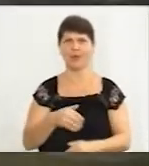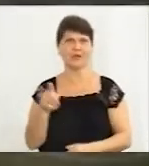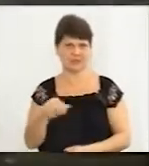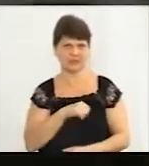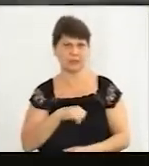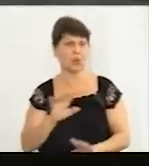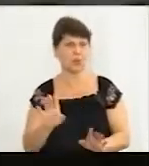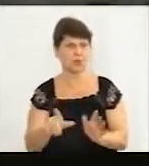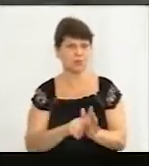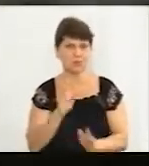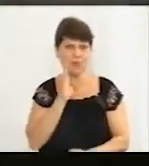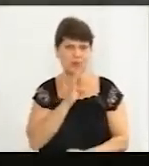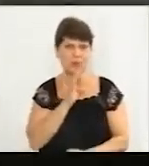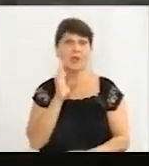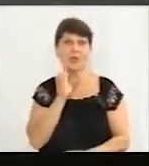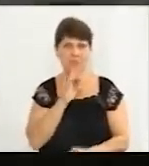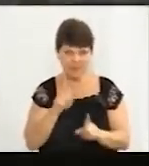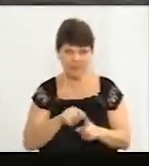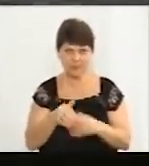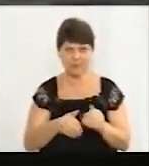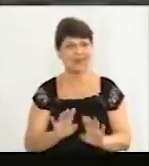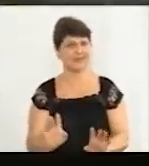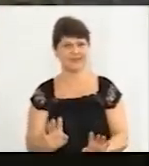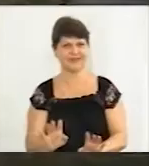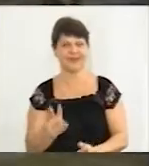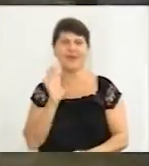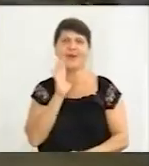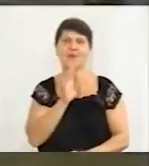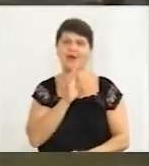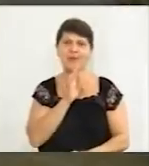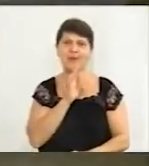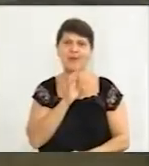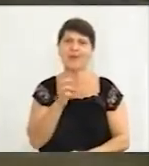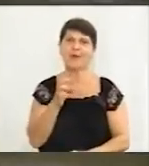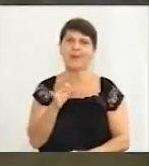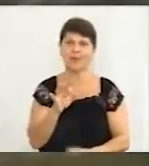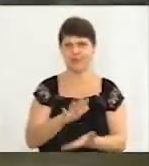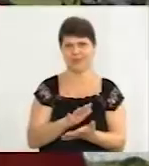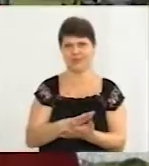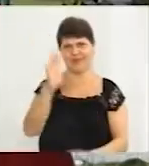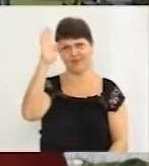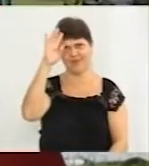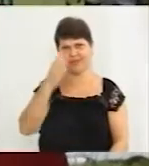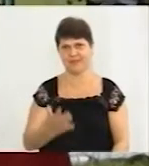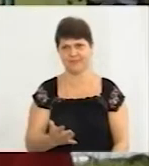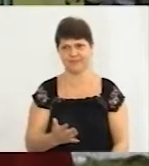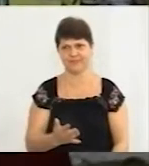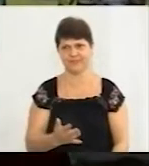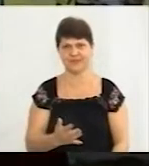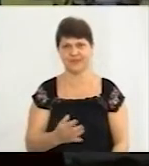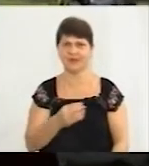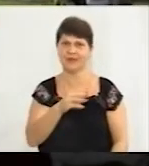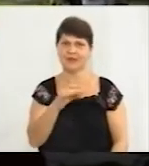мамою. З мамою? Мама теж купається? Ні. А що? Не, бо брудна вода. Не брудна вода? Ти